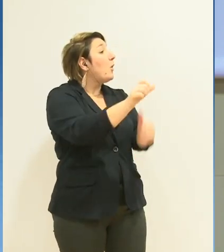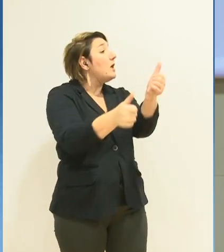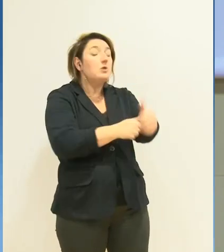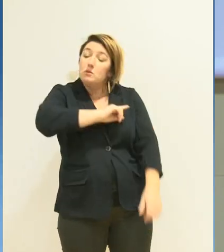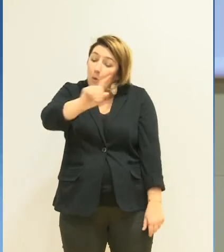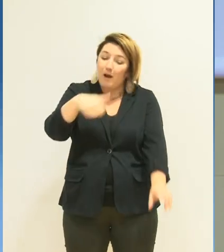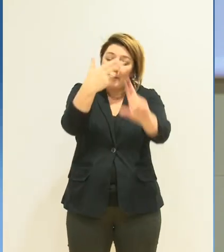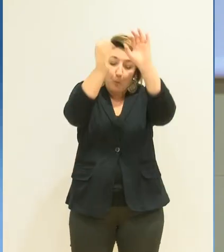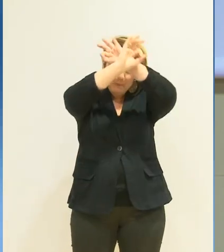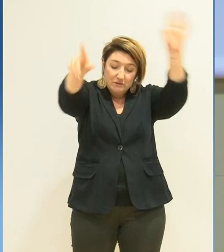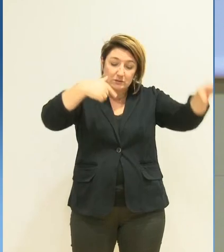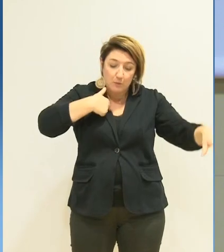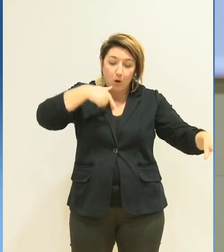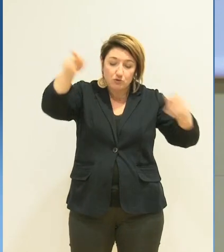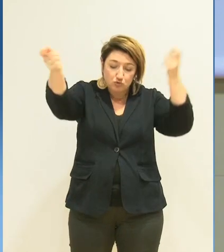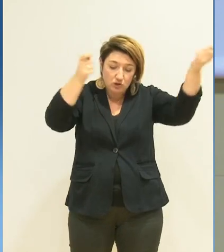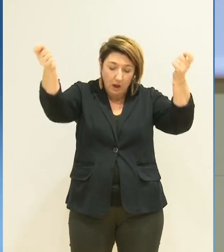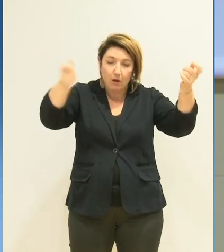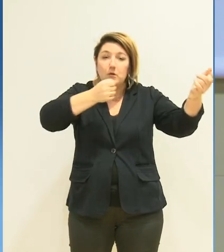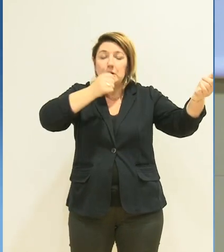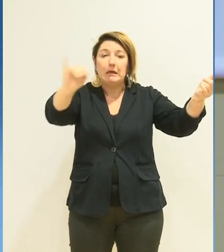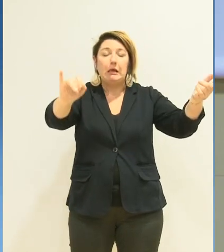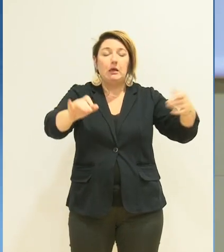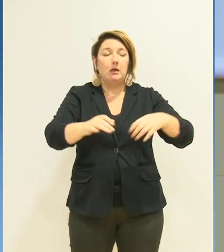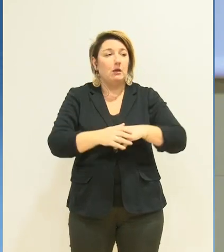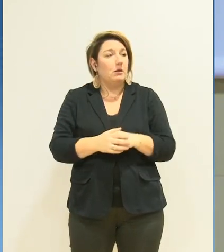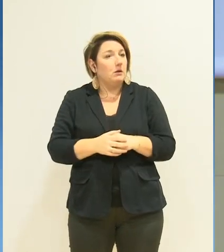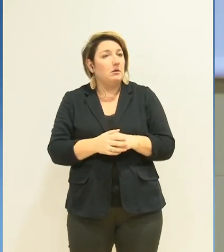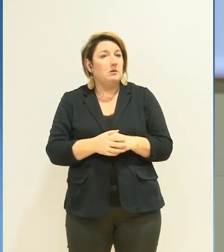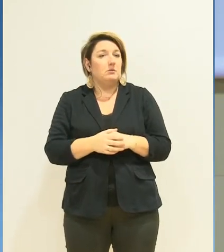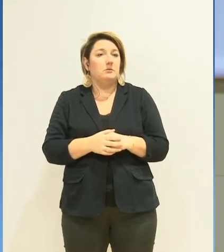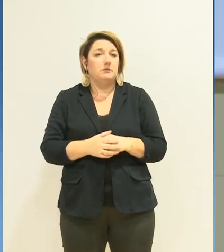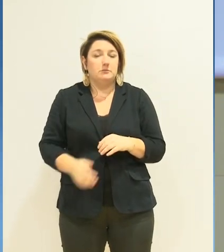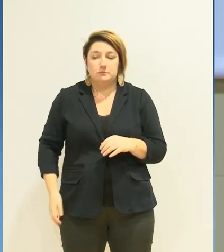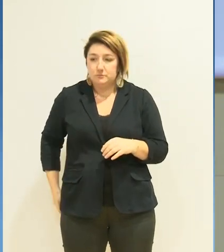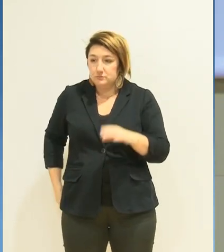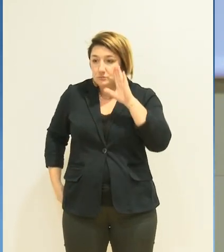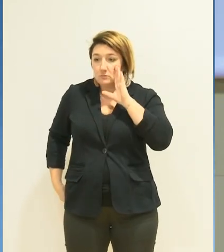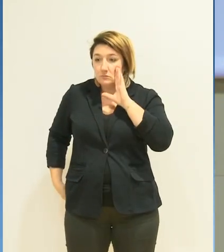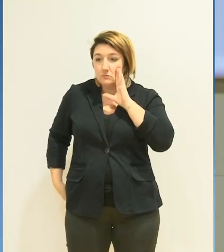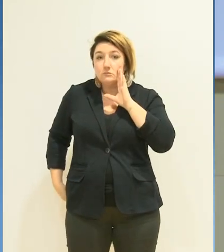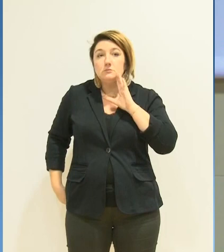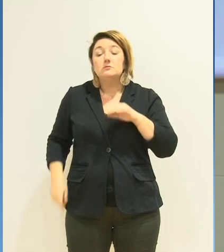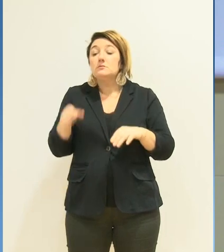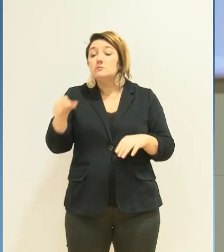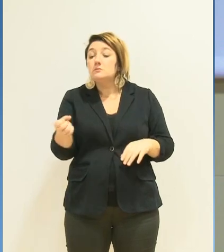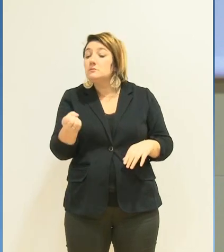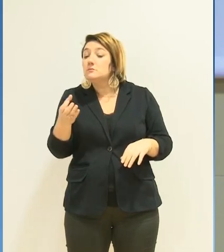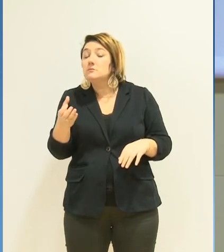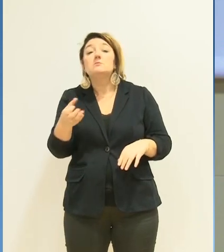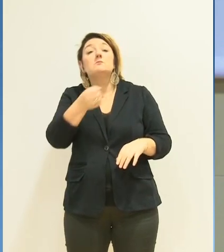répondez à personne en fait c'est moi qui préside cette assemblée je vous invite à parler quand vous avez la parole